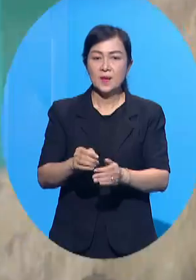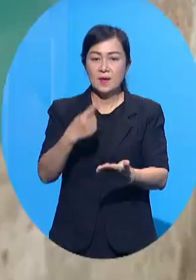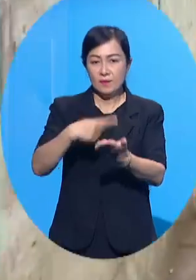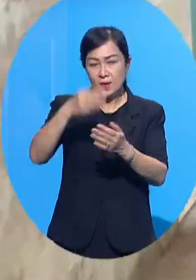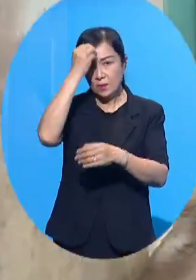tập